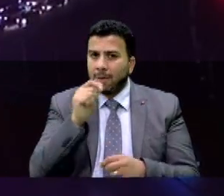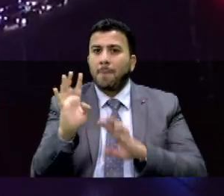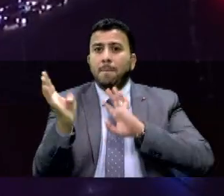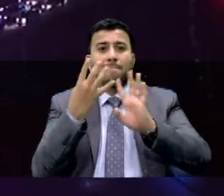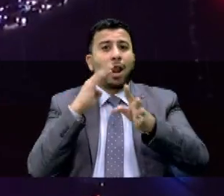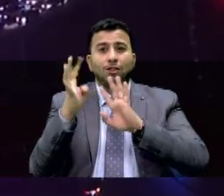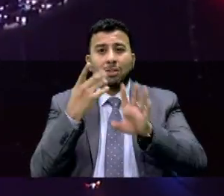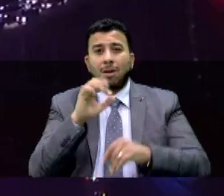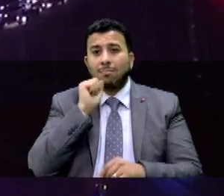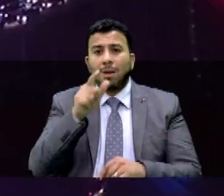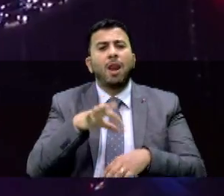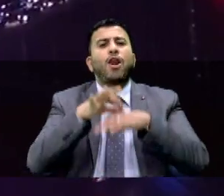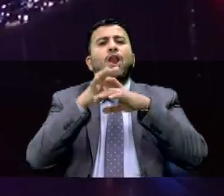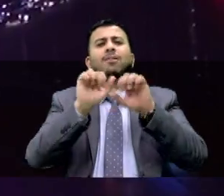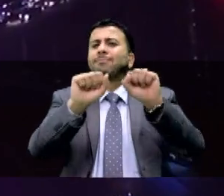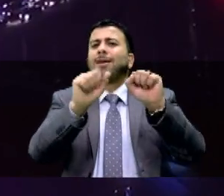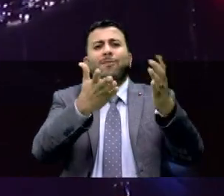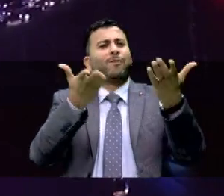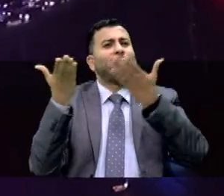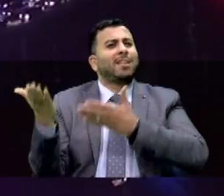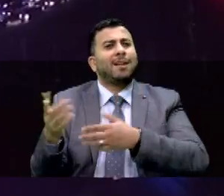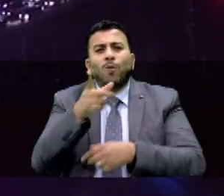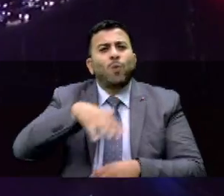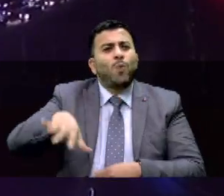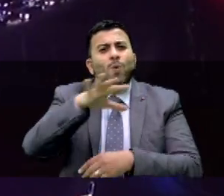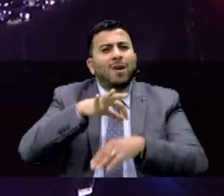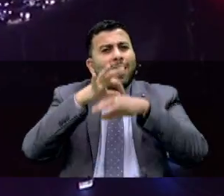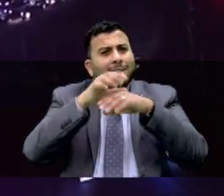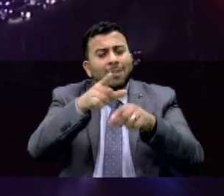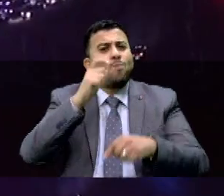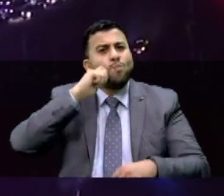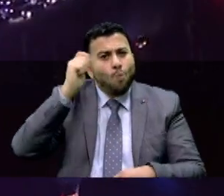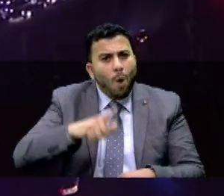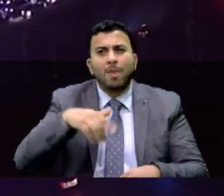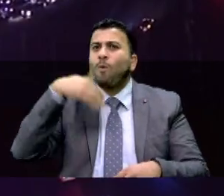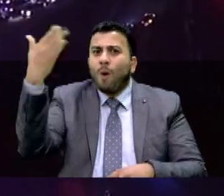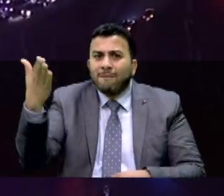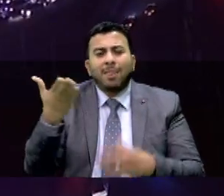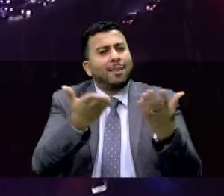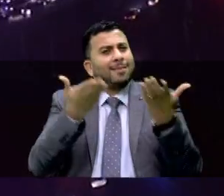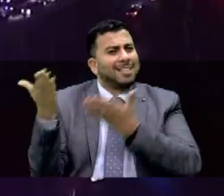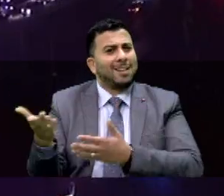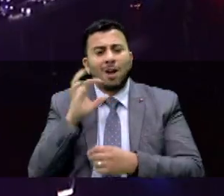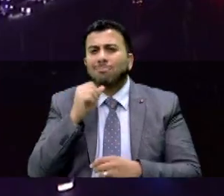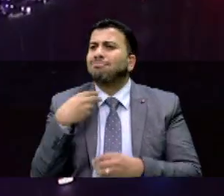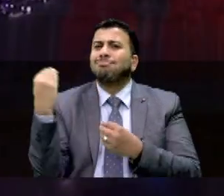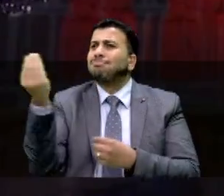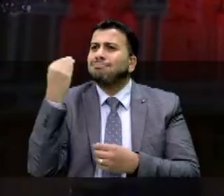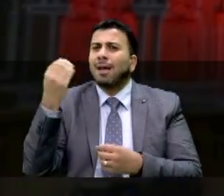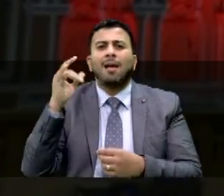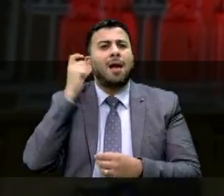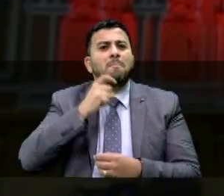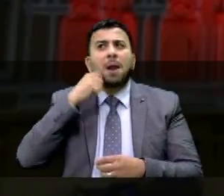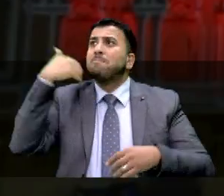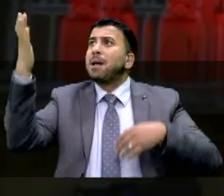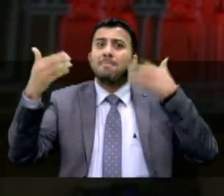المهرجان للجمهور، وهذا المهرجان لجميع المواطنين والمقيمين في دولة الإمارات وزوارنا كذلك من خارج دولة